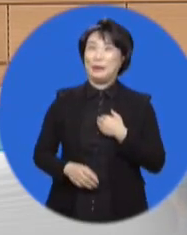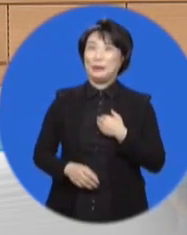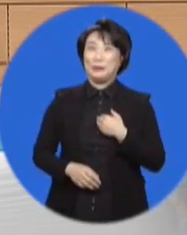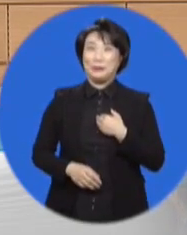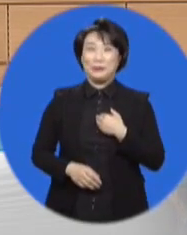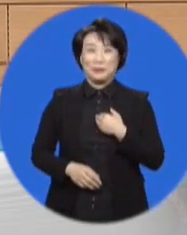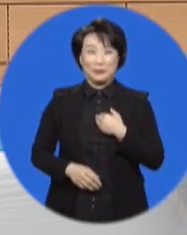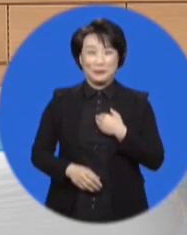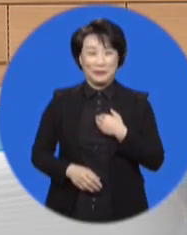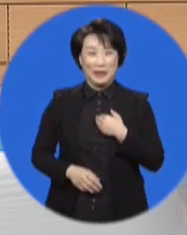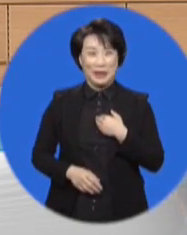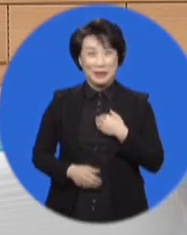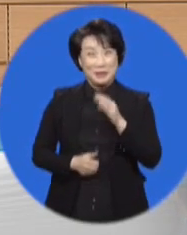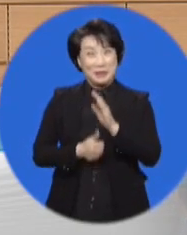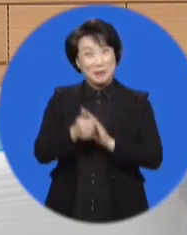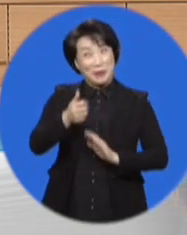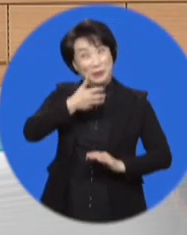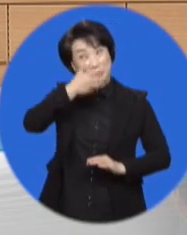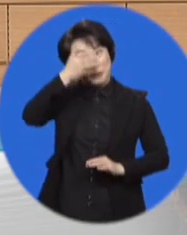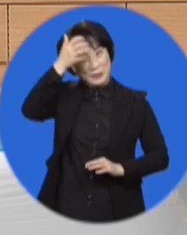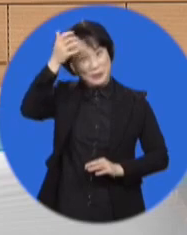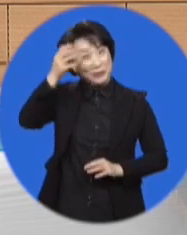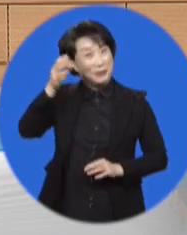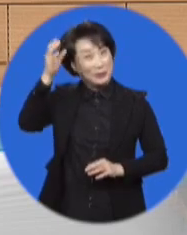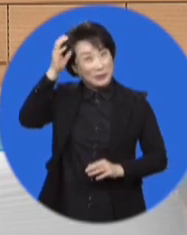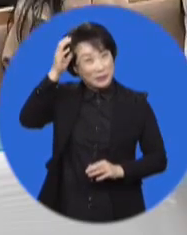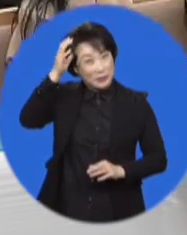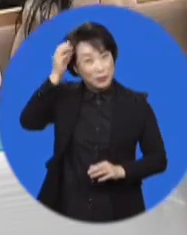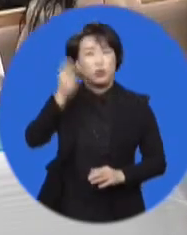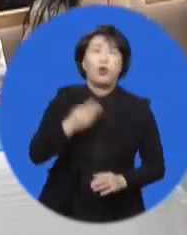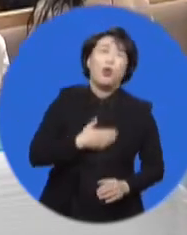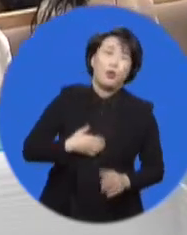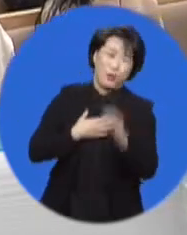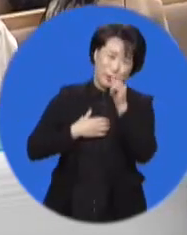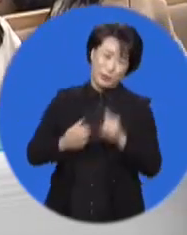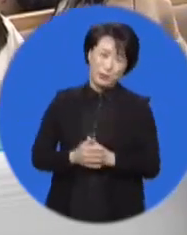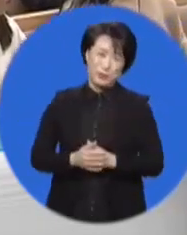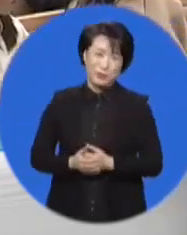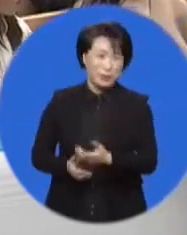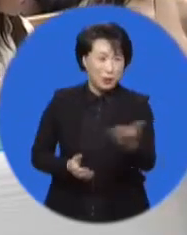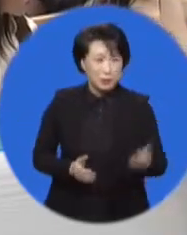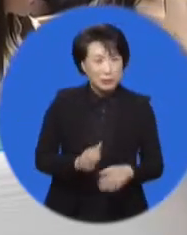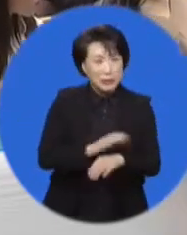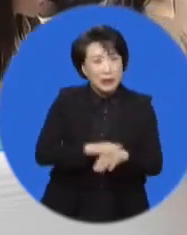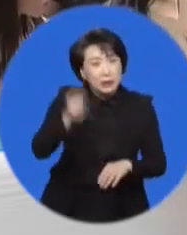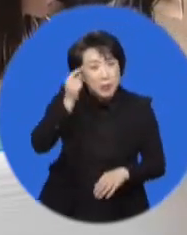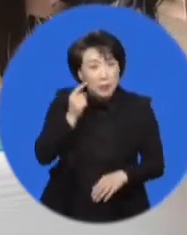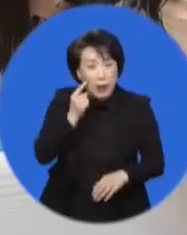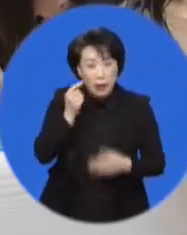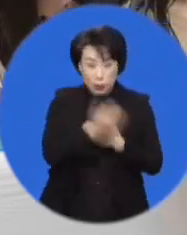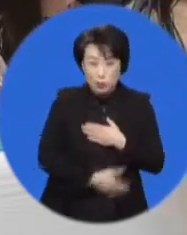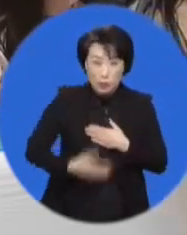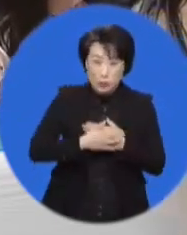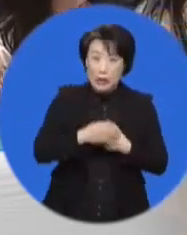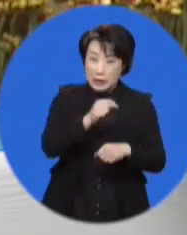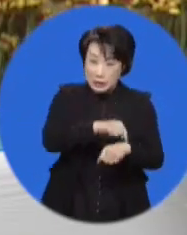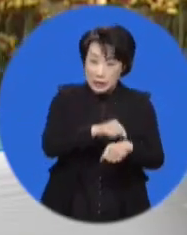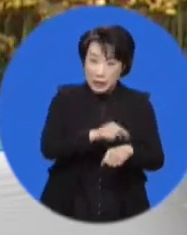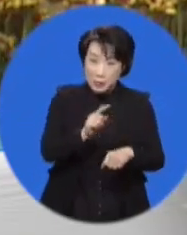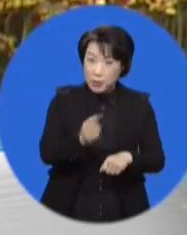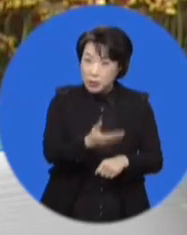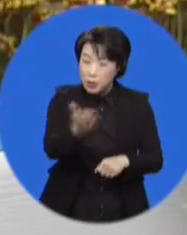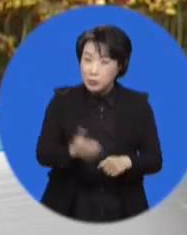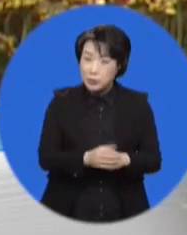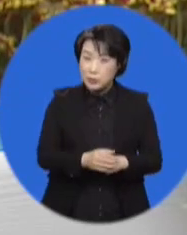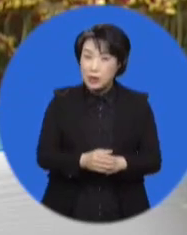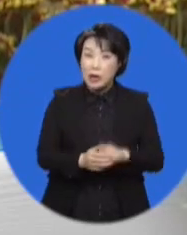굉장한 예, 희망과 꿈을 갖고 있으며 걱정도 많아요. 여러분들이 잘 봐. 육신이라는 시간은